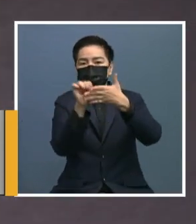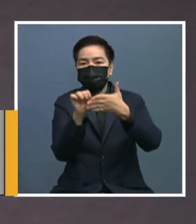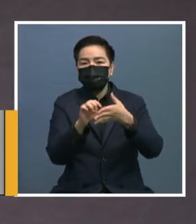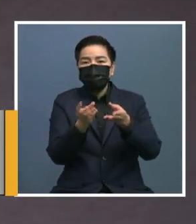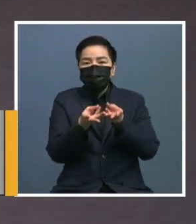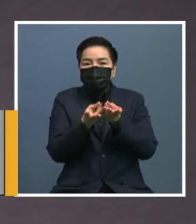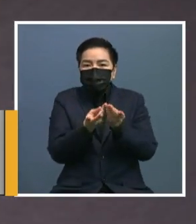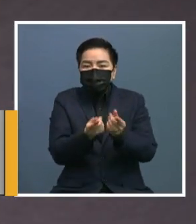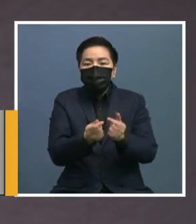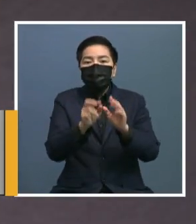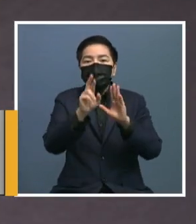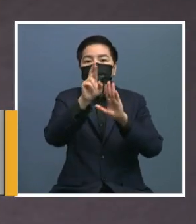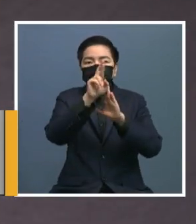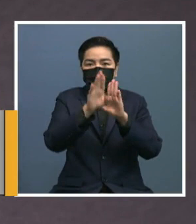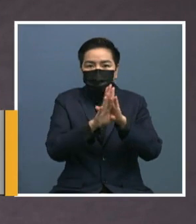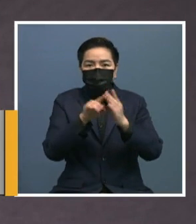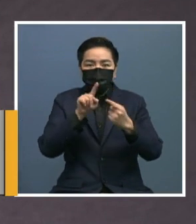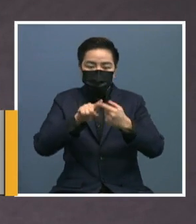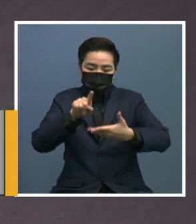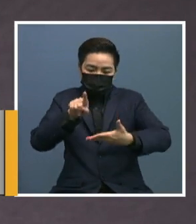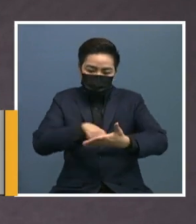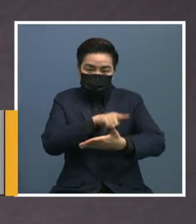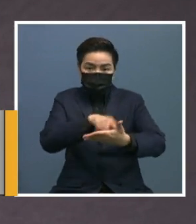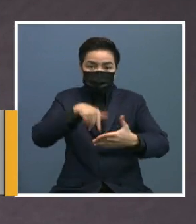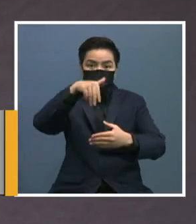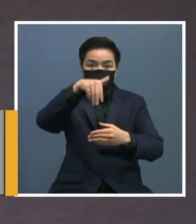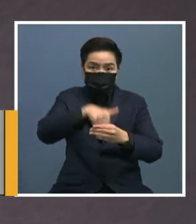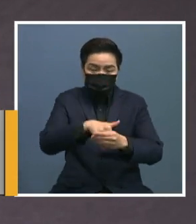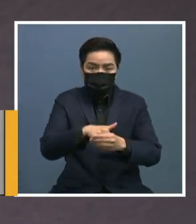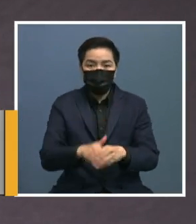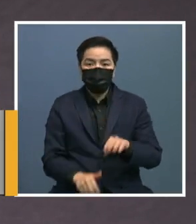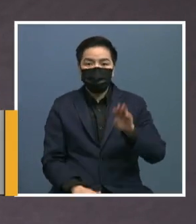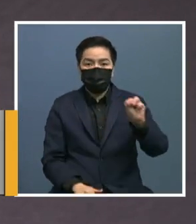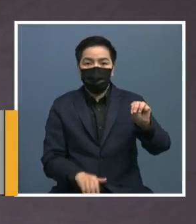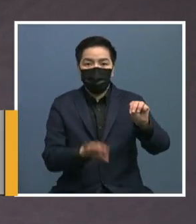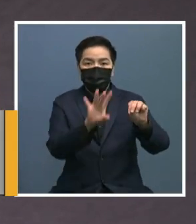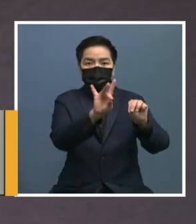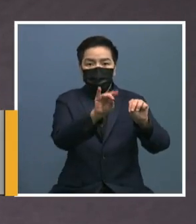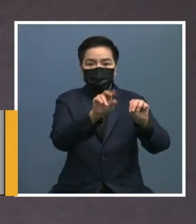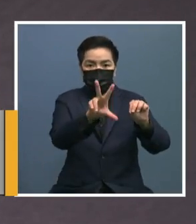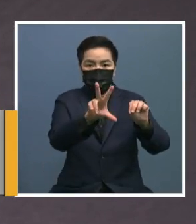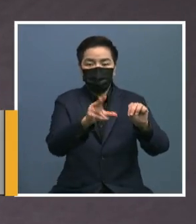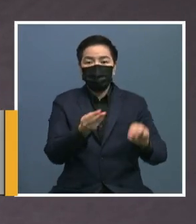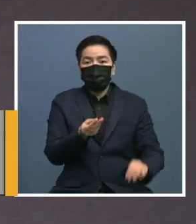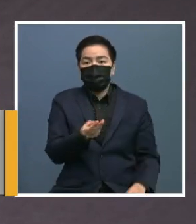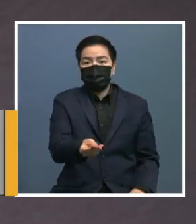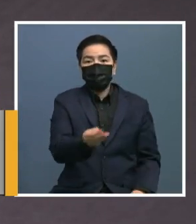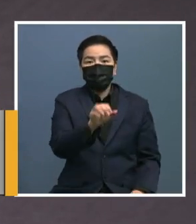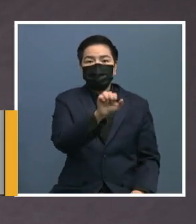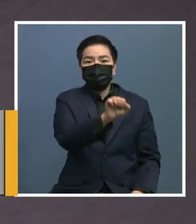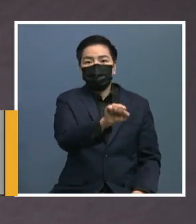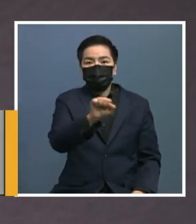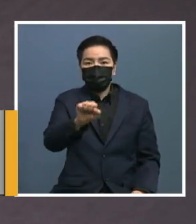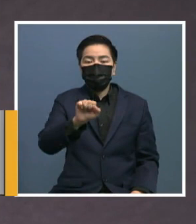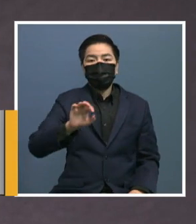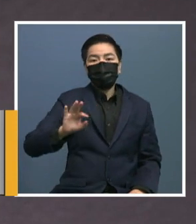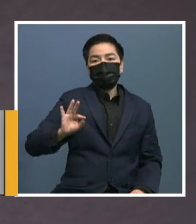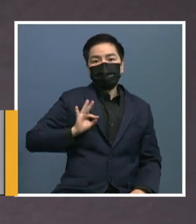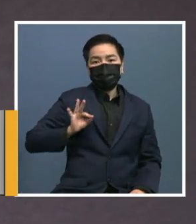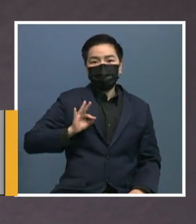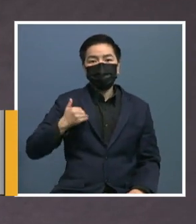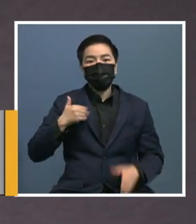ว่าด้วยระบบเลือกตั้งมีเนื้อหาสำคัญคือในมาตรา 83ค่ะให้สภาผู้แทนราษฎรมีสมาชิก